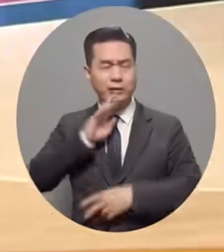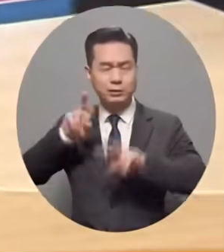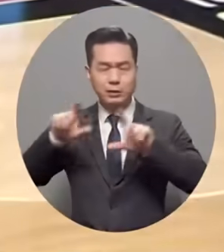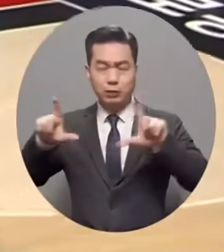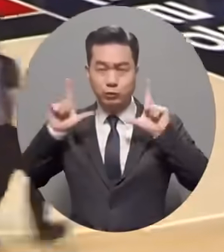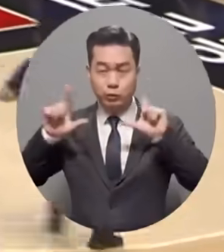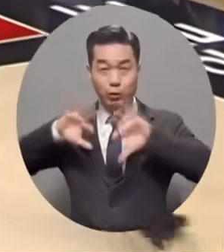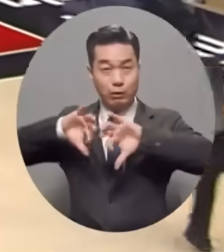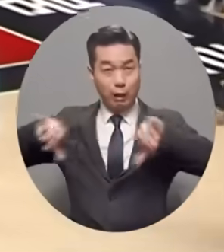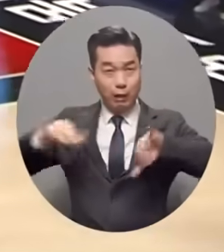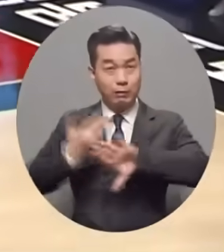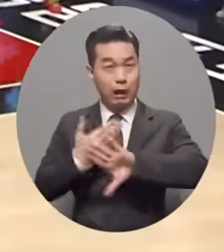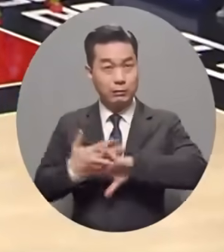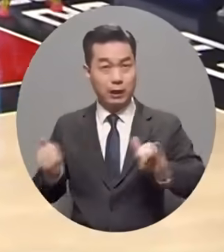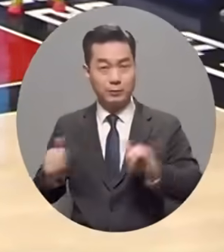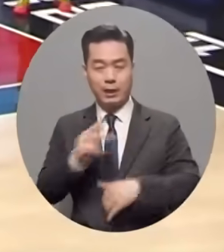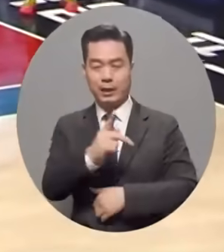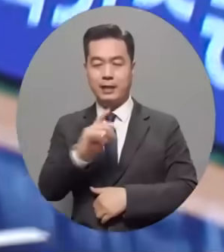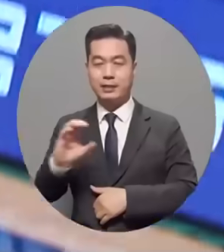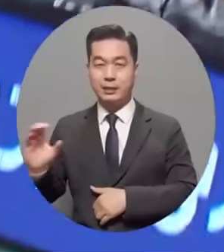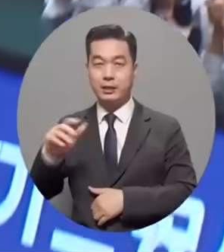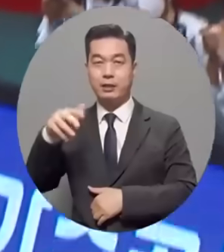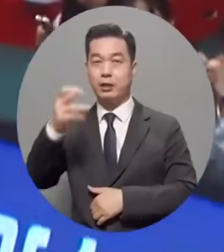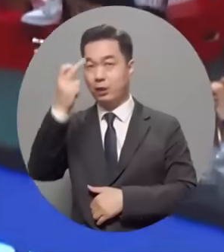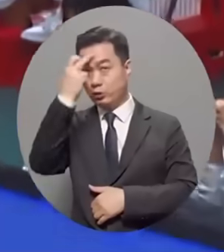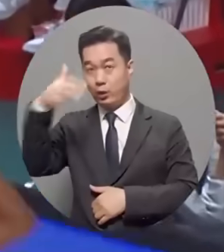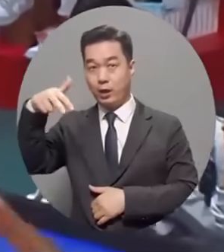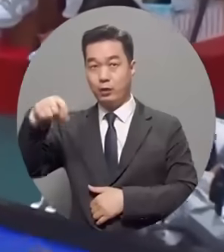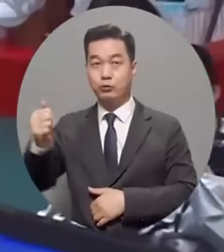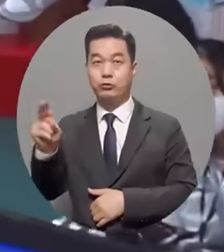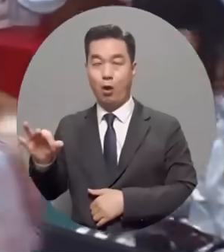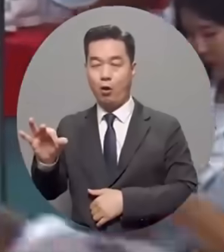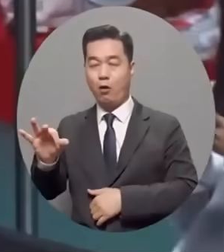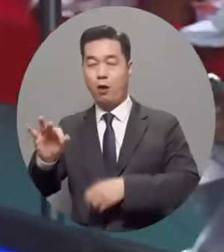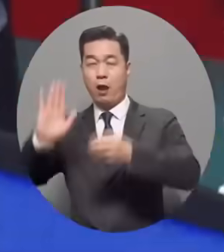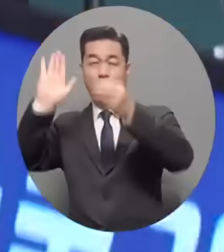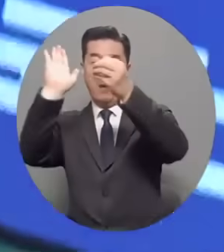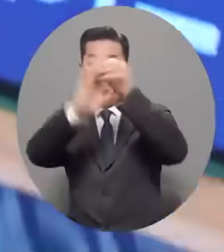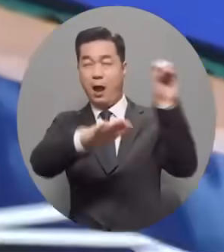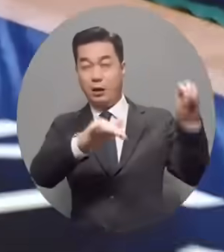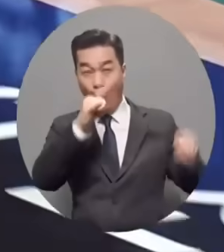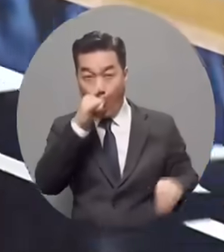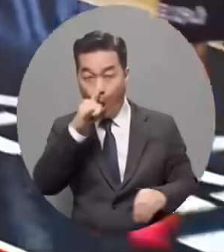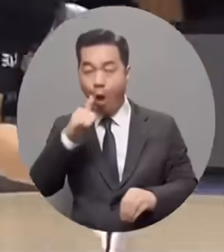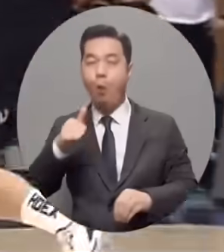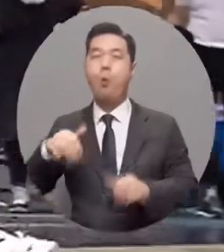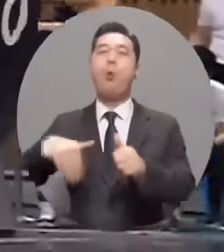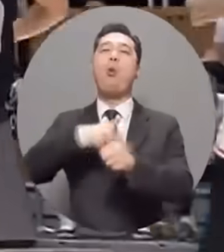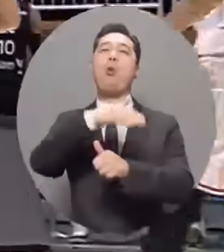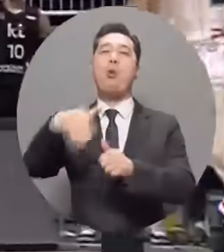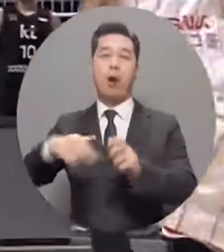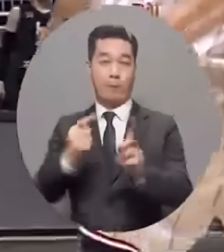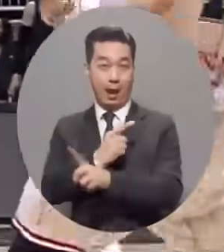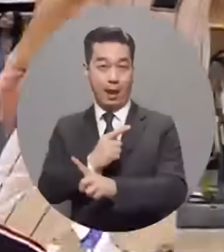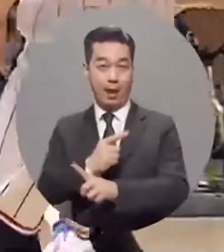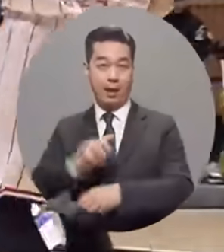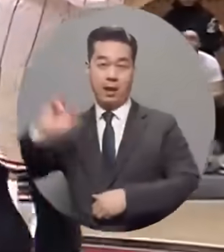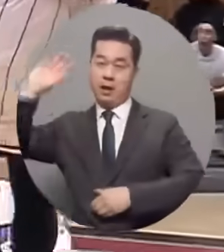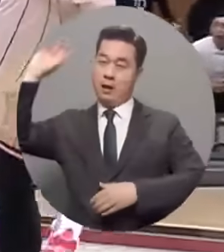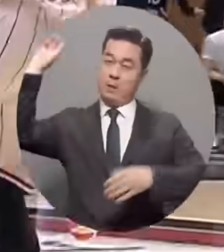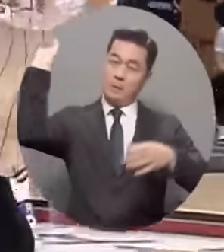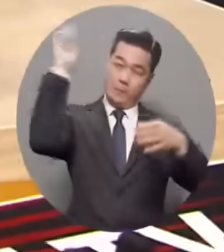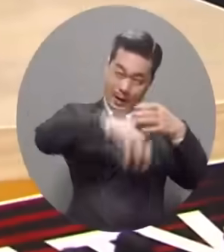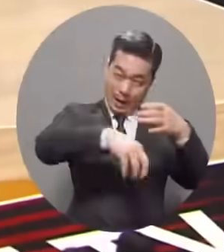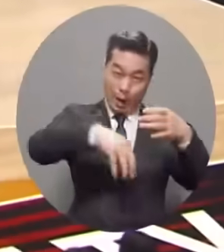있었습니다. KCC 최준용은 엄청난 높이의 블록슛을 성공시키며 경기장을 뜨겁게 달궜고요. KT의 베스